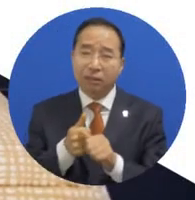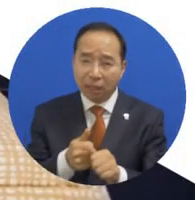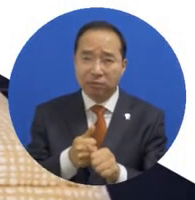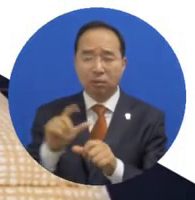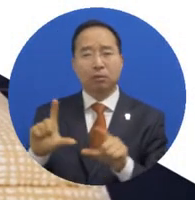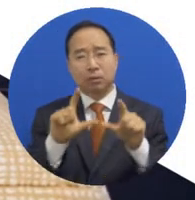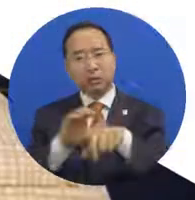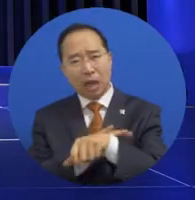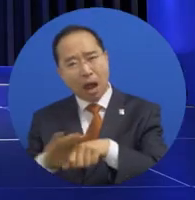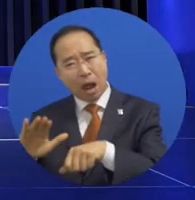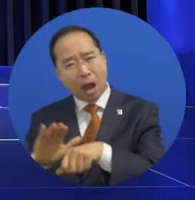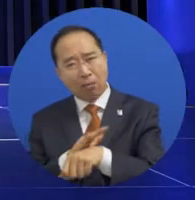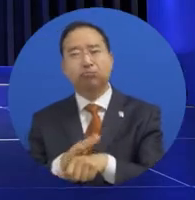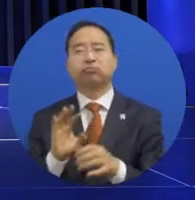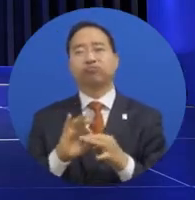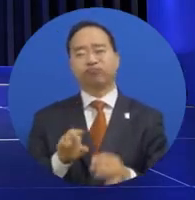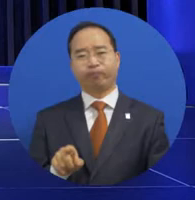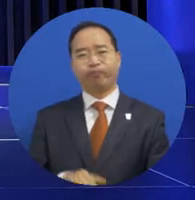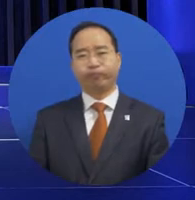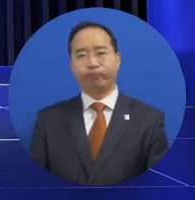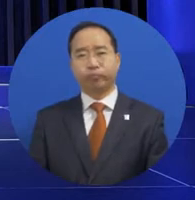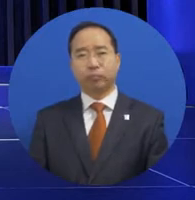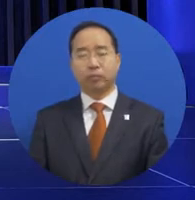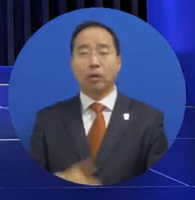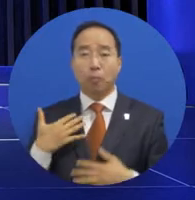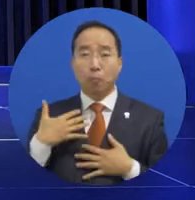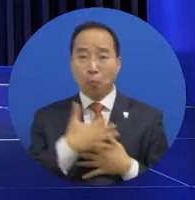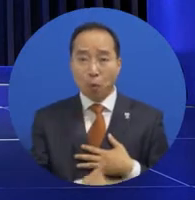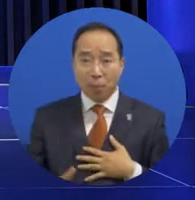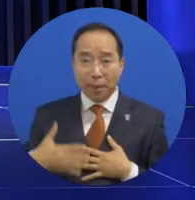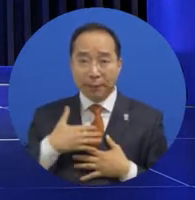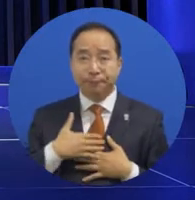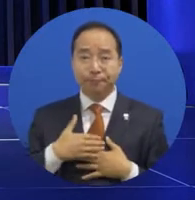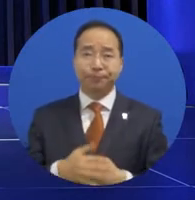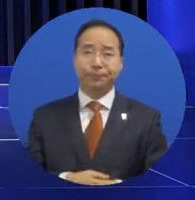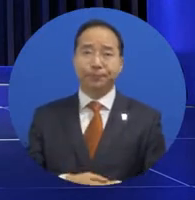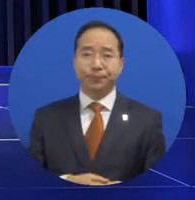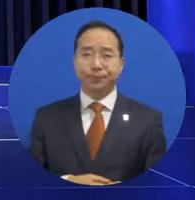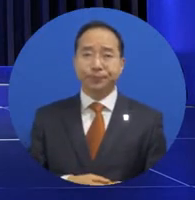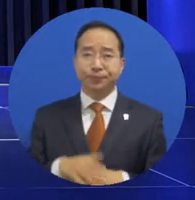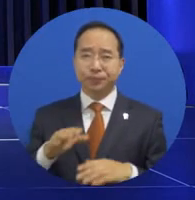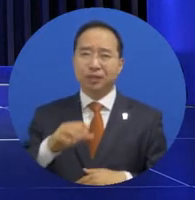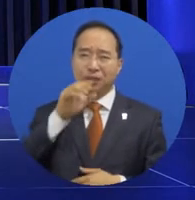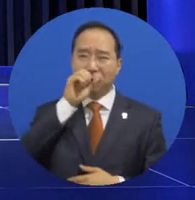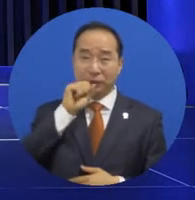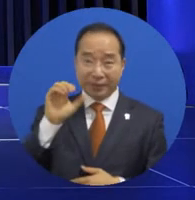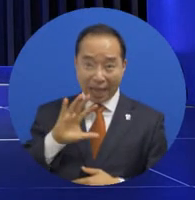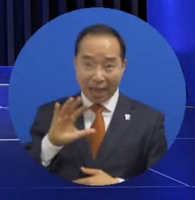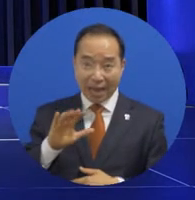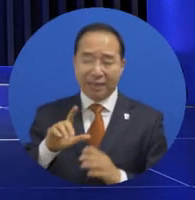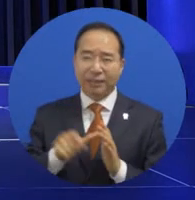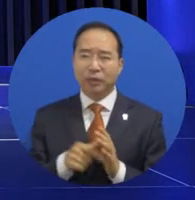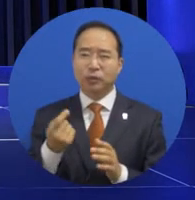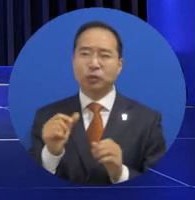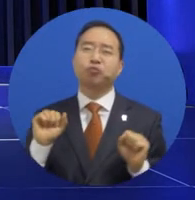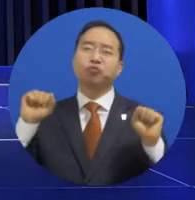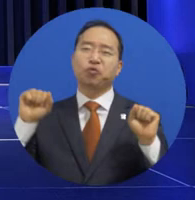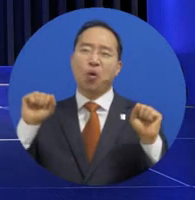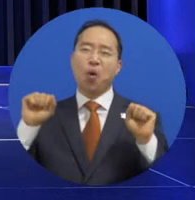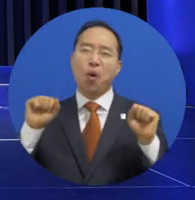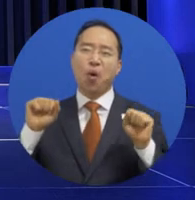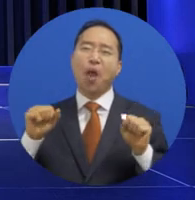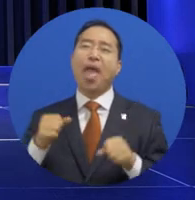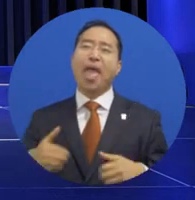거죠. 우리는 몸이 나한테 보내는 신호가 지금은 몸이 안 좋을 때니까 조금씩 운동을 해야